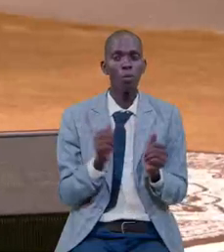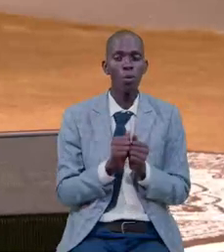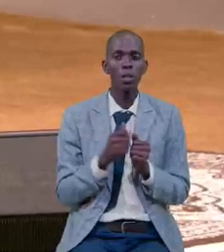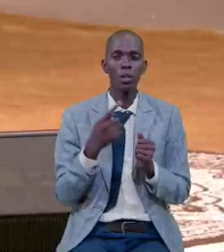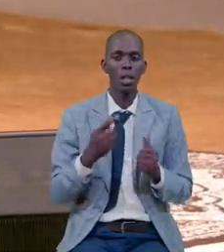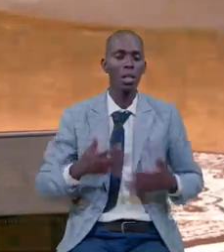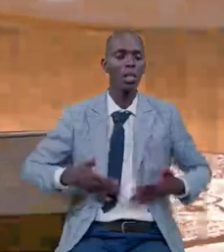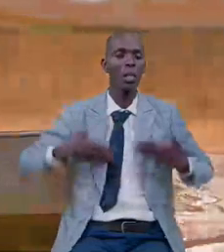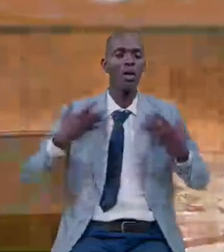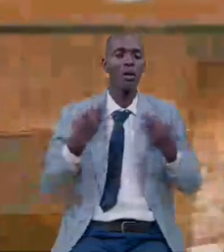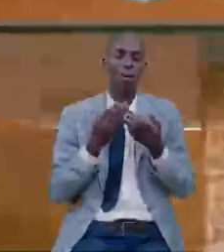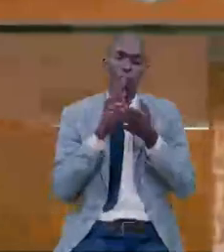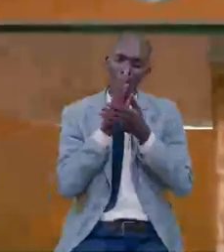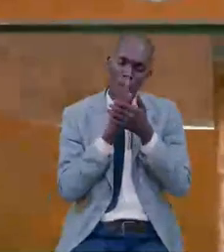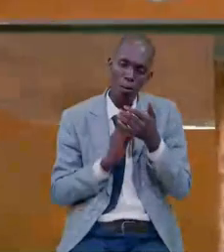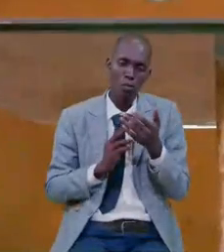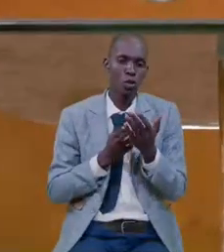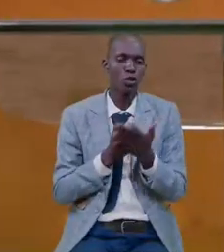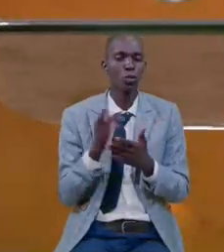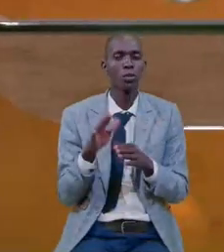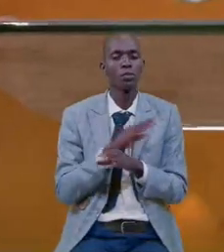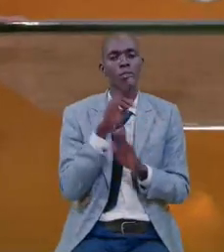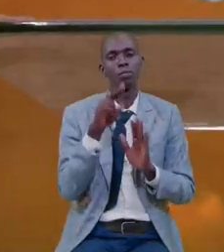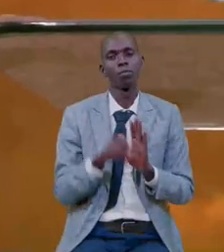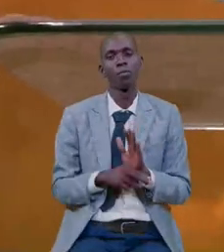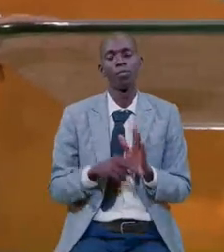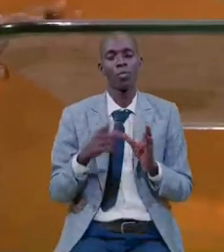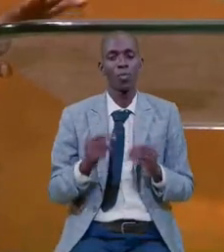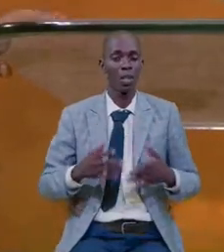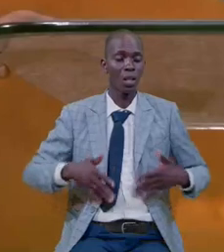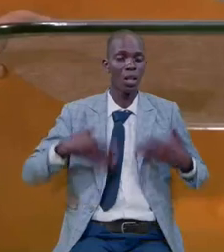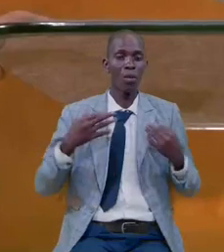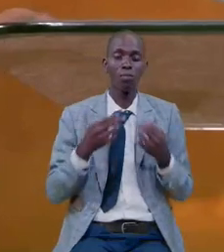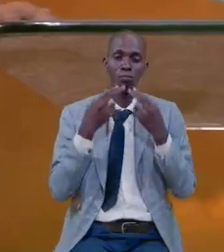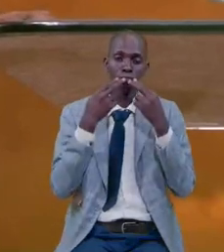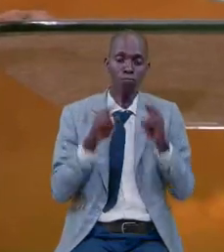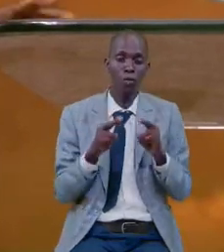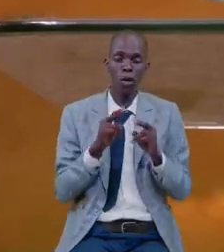de noble véracité. Une vie de noble